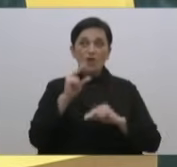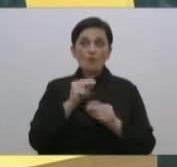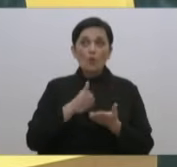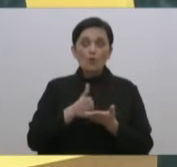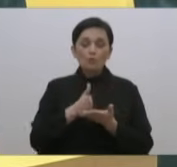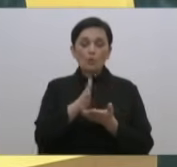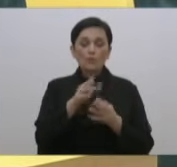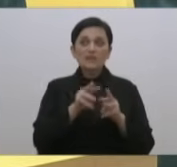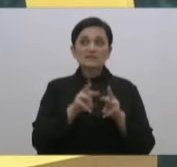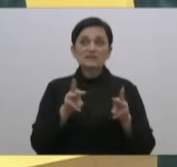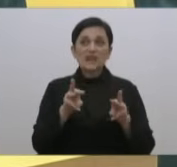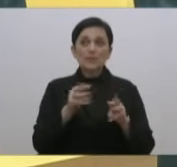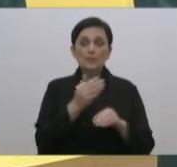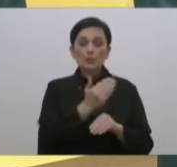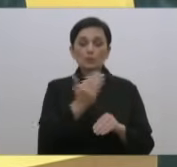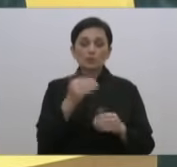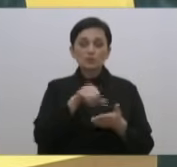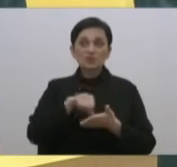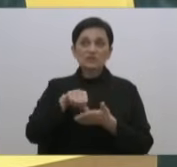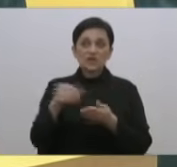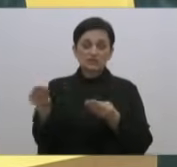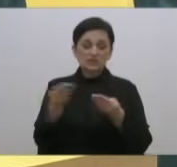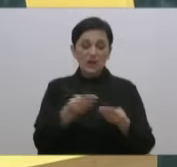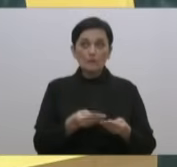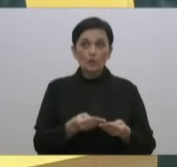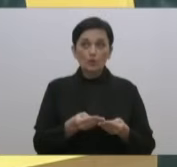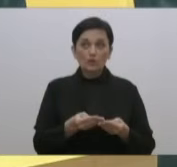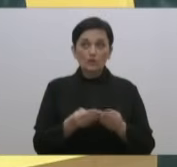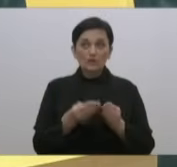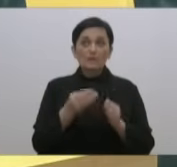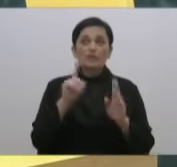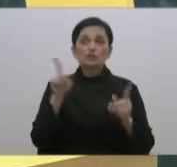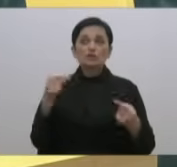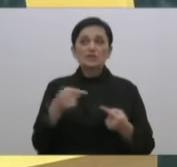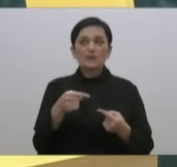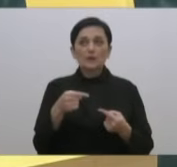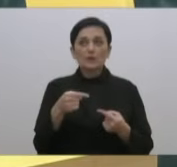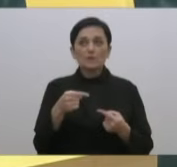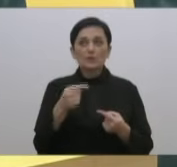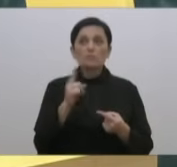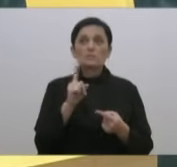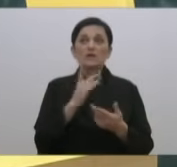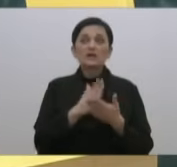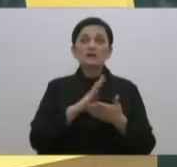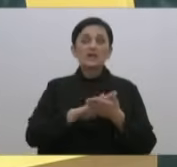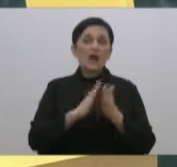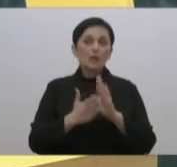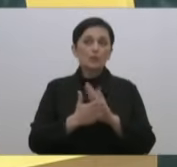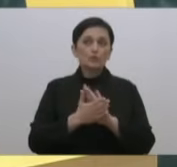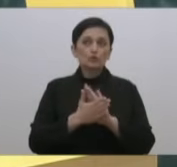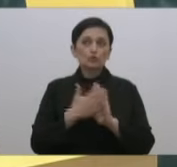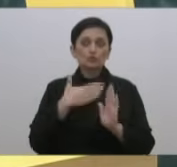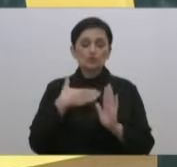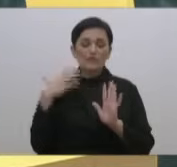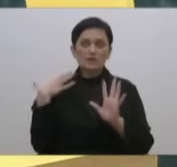პროფილურმა სამინისტროების წარმომადგენლებმა წარმოგვიდგინეს. შესაბამისად და რითია განპირობებული